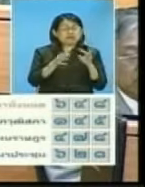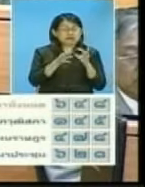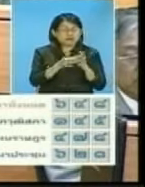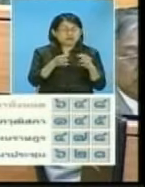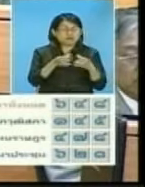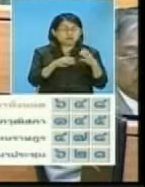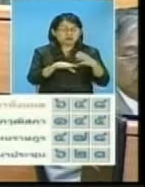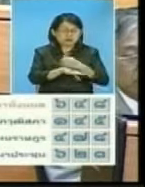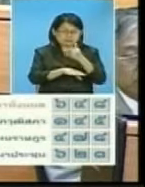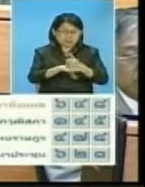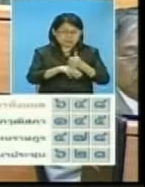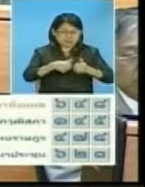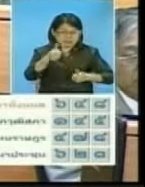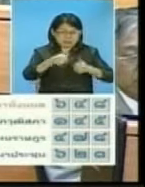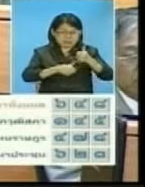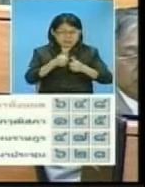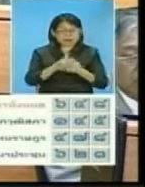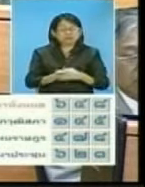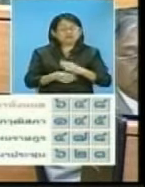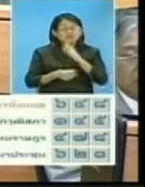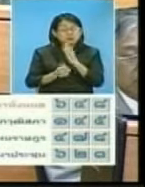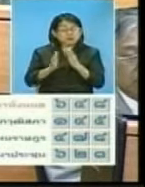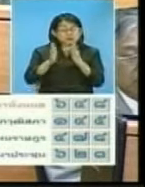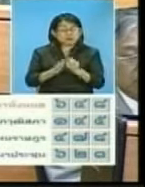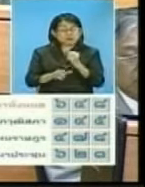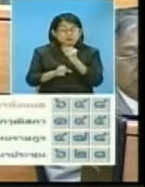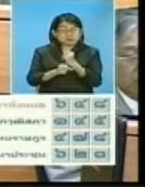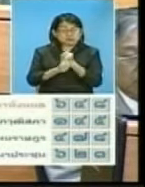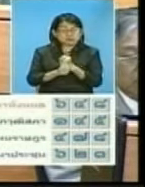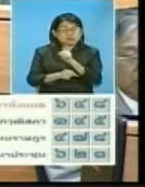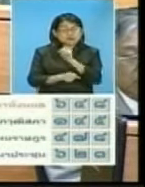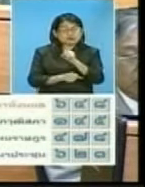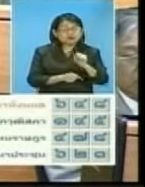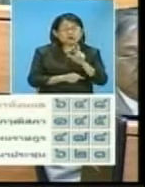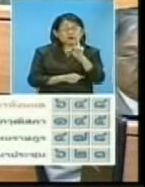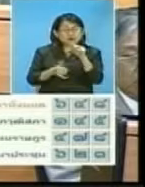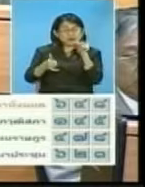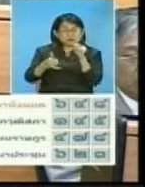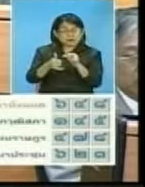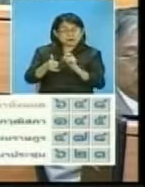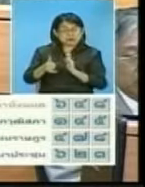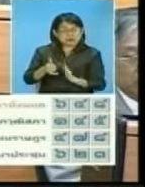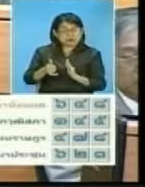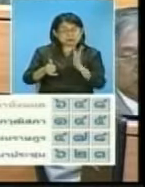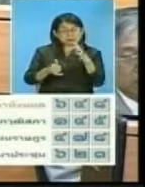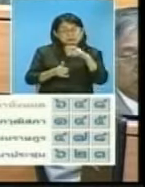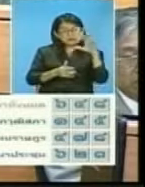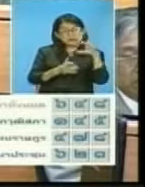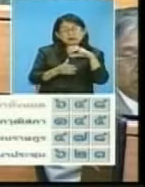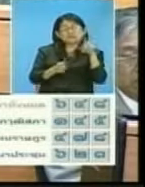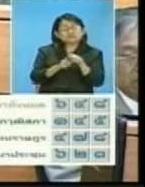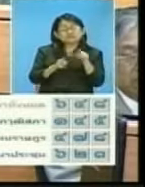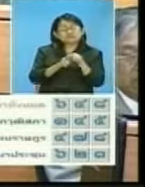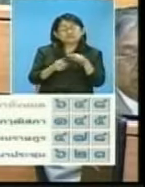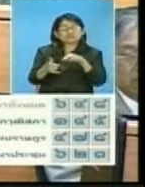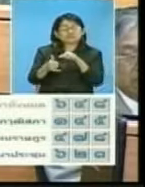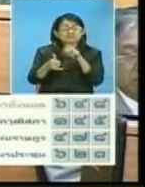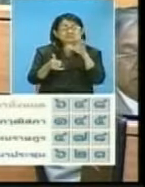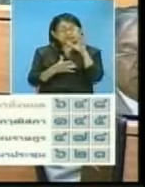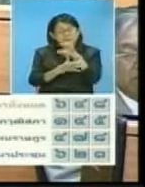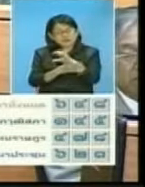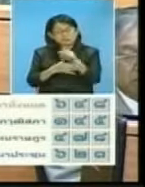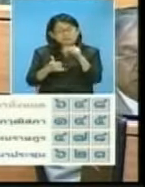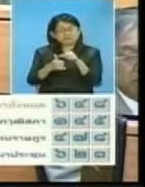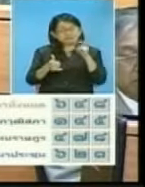ที่เขาแข่งขันกันเมื่อผู้ร่างเนี่ยไม่เป็นกลางไม่เป็นถูกครอบงำได้เนี่ยการร่างเนี่ยก็คือ